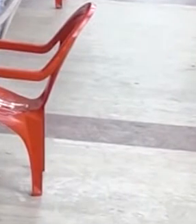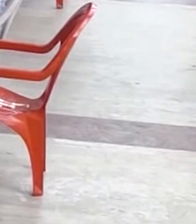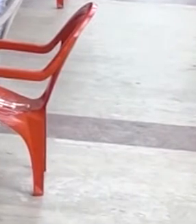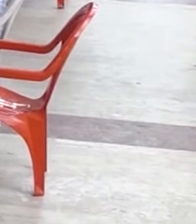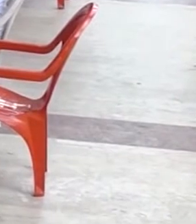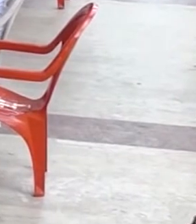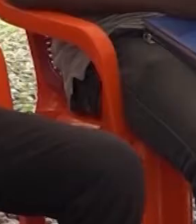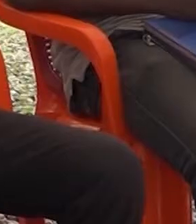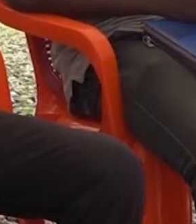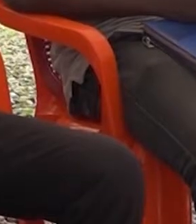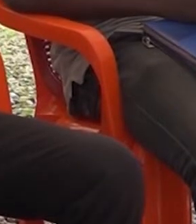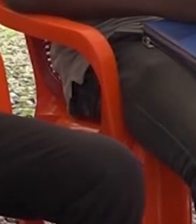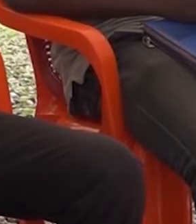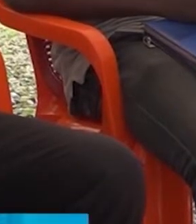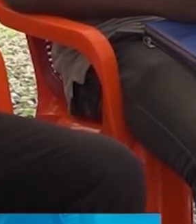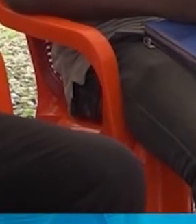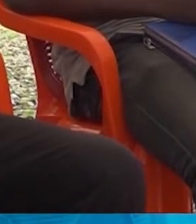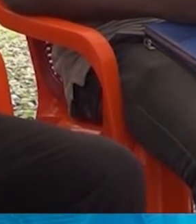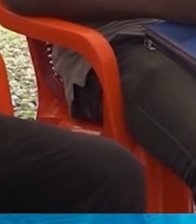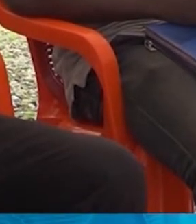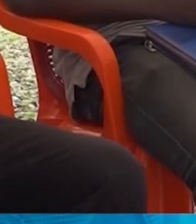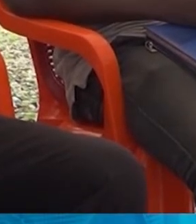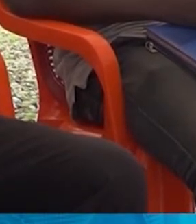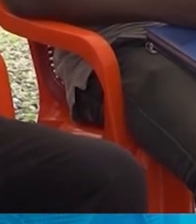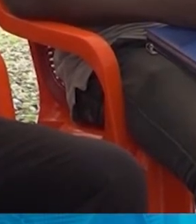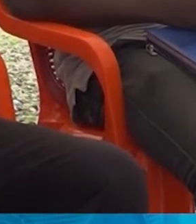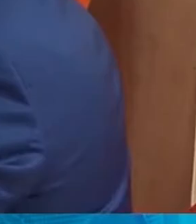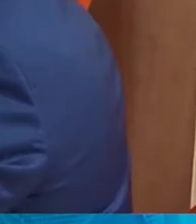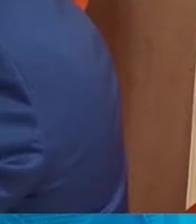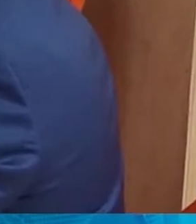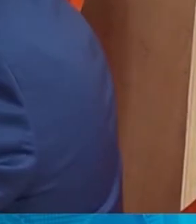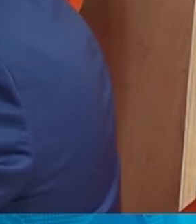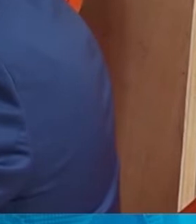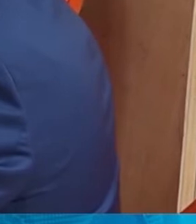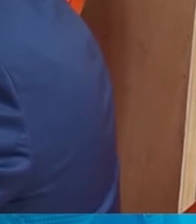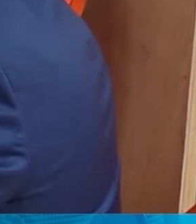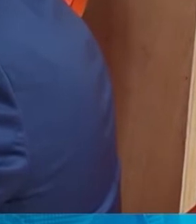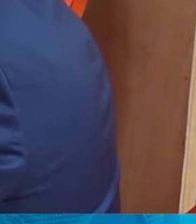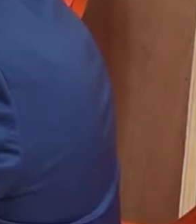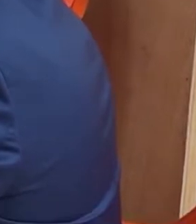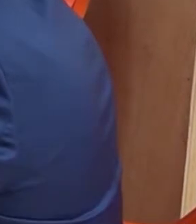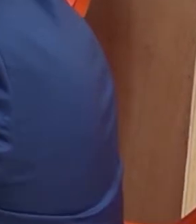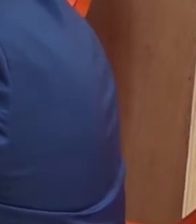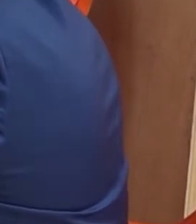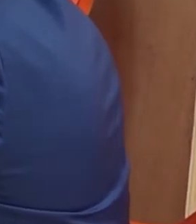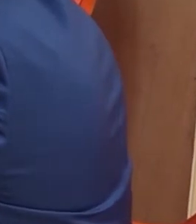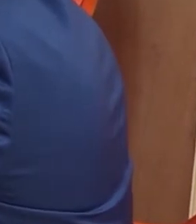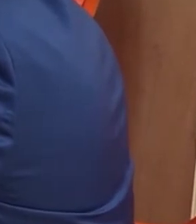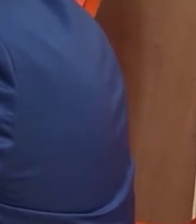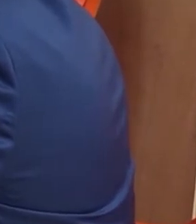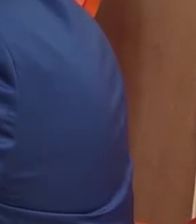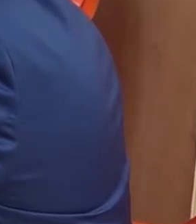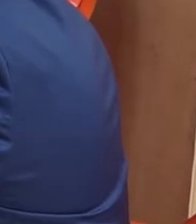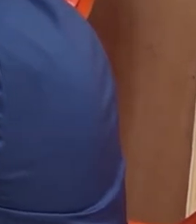lieu le 6 mars 2021. Les résultats seront connus dans les jours qui suivront cette date. Que le meilleur gagne.